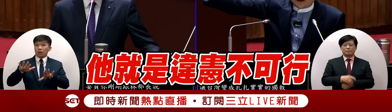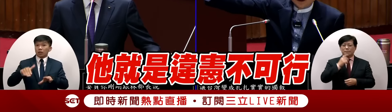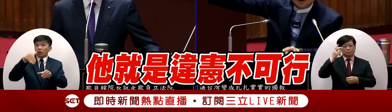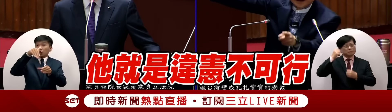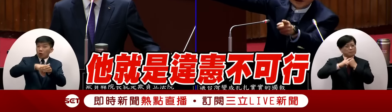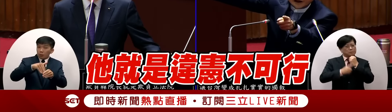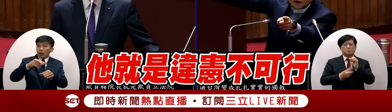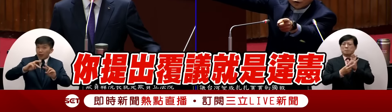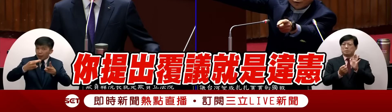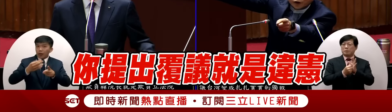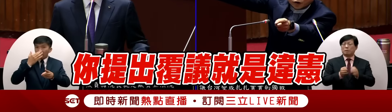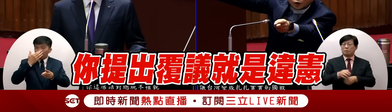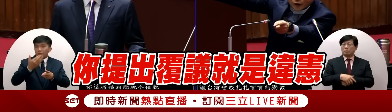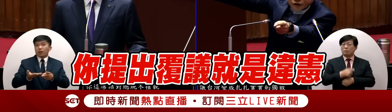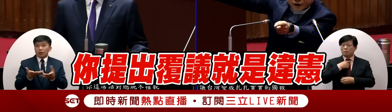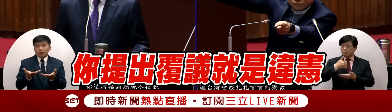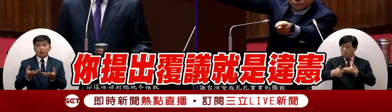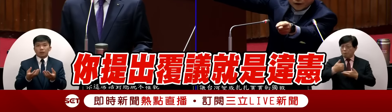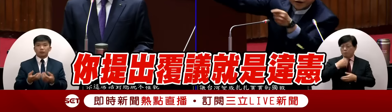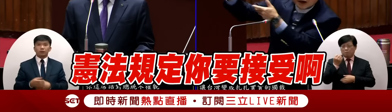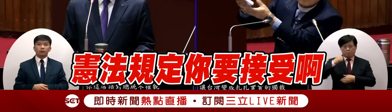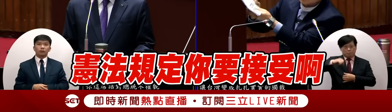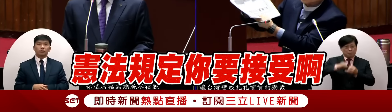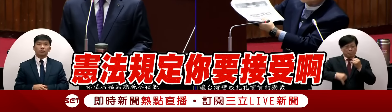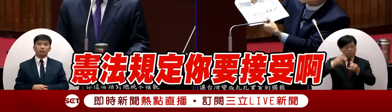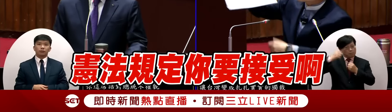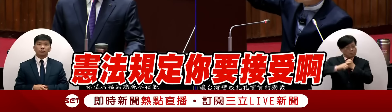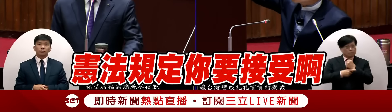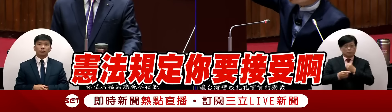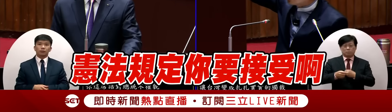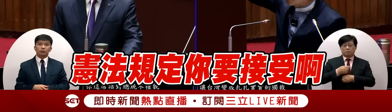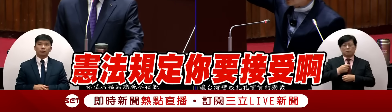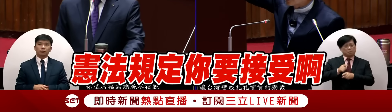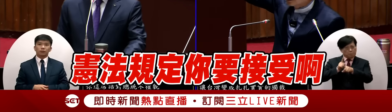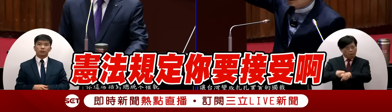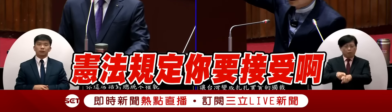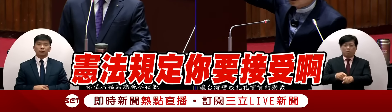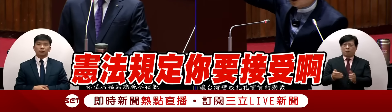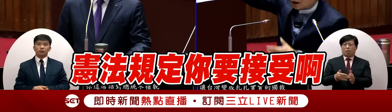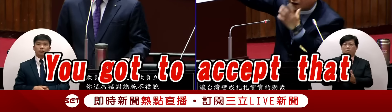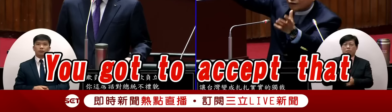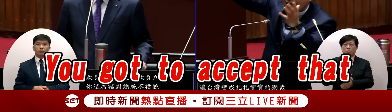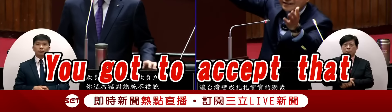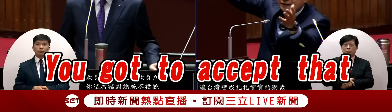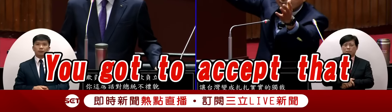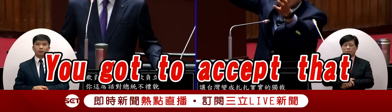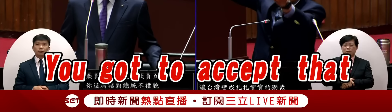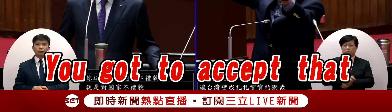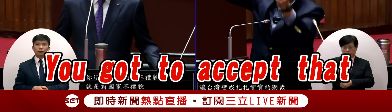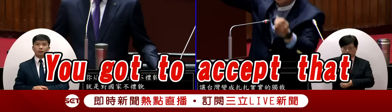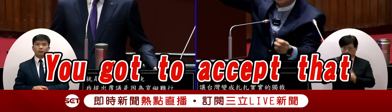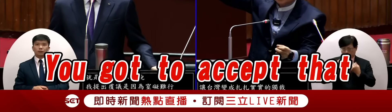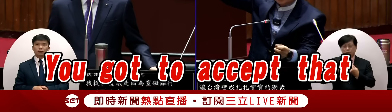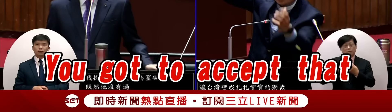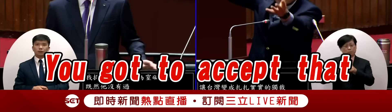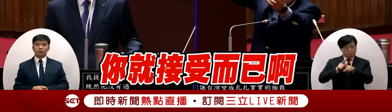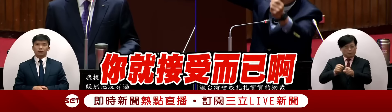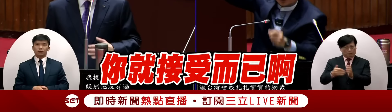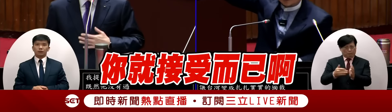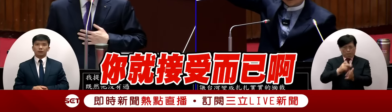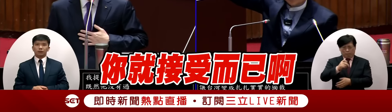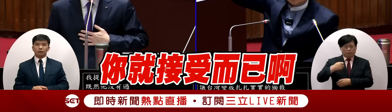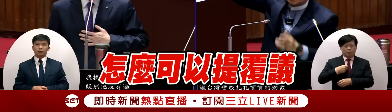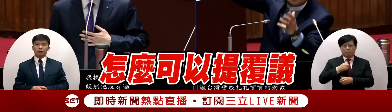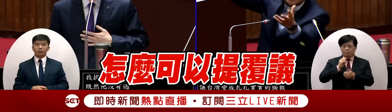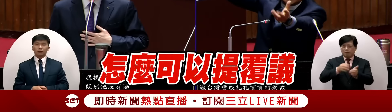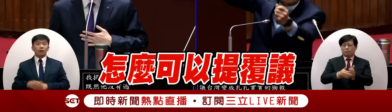违宪不可行。 你提出复议就是违宪，宪法规定你要接受啊 ，You got to accept it， 你就接受